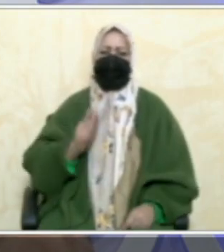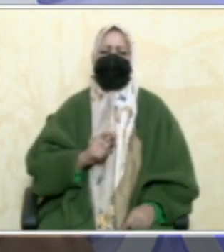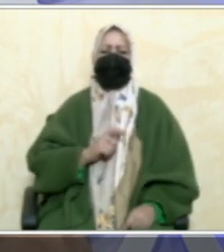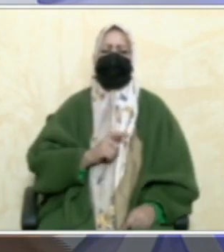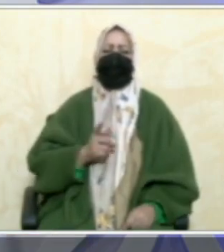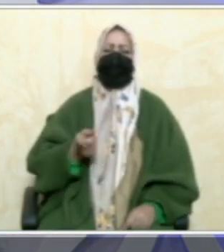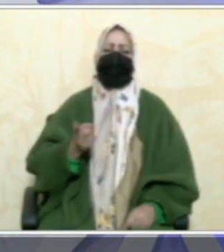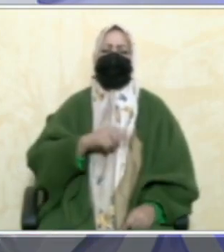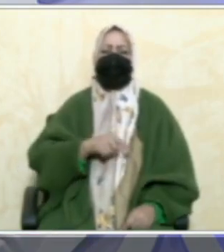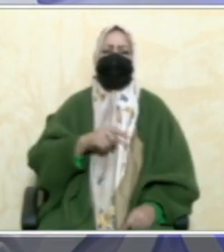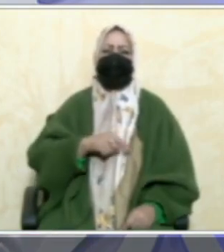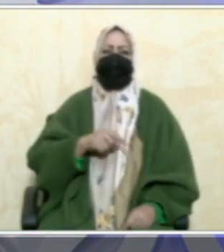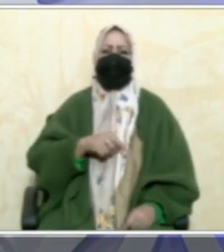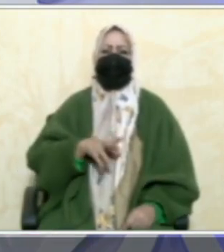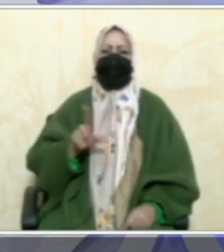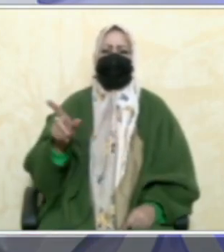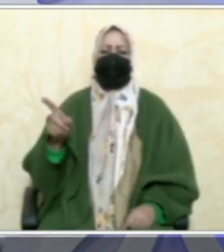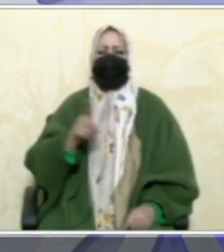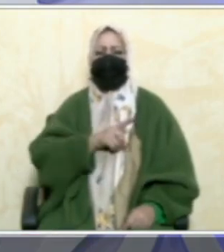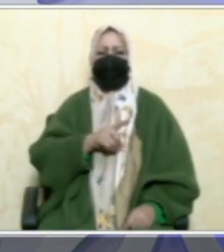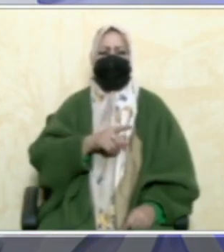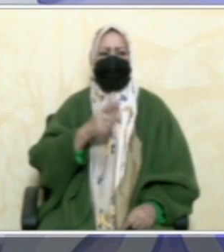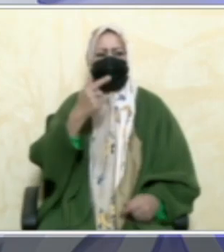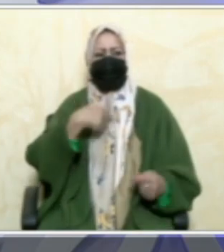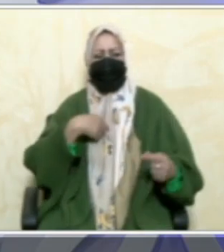خصومة، فهذا يوم القيامة